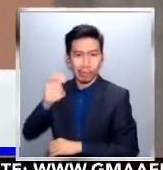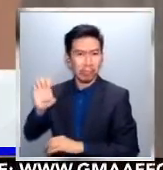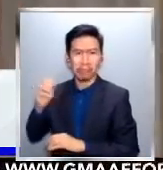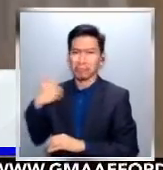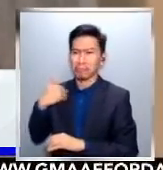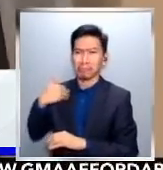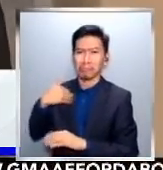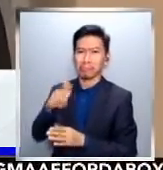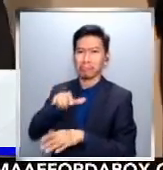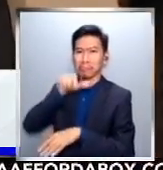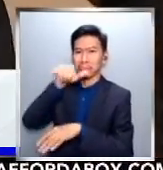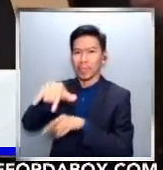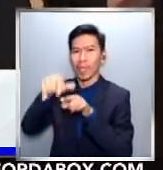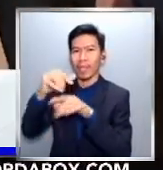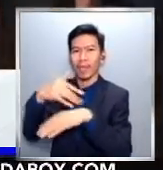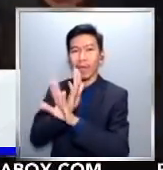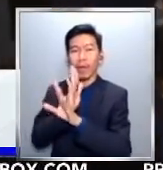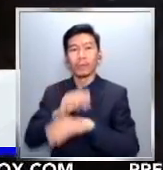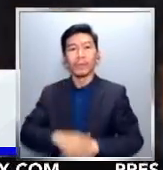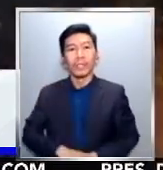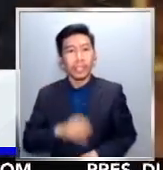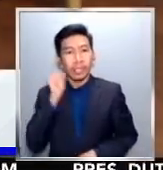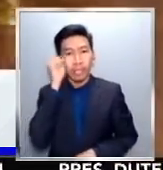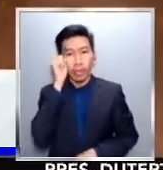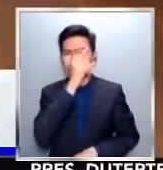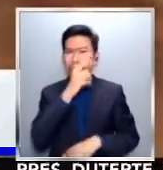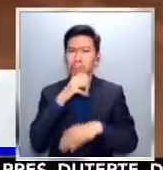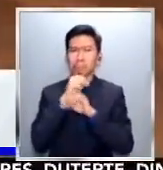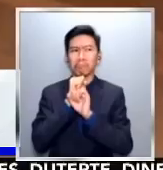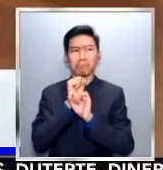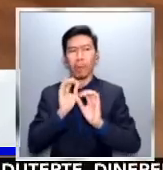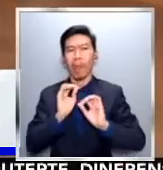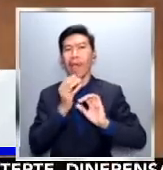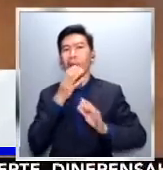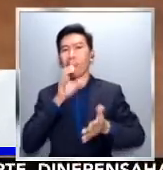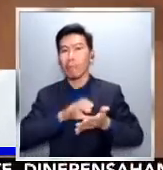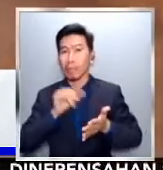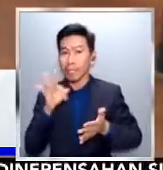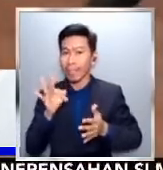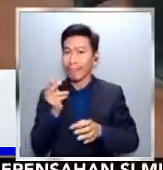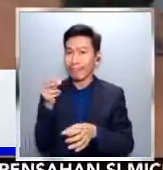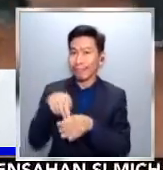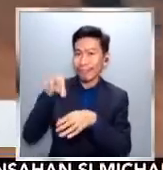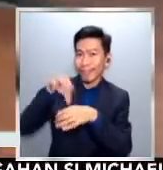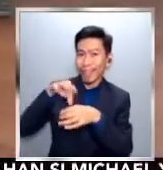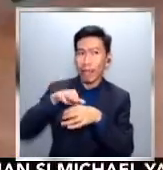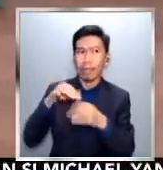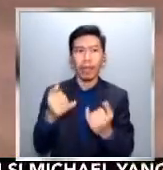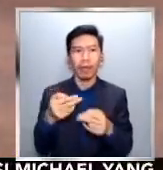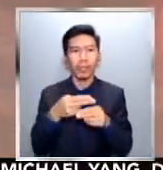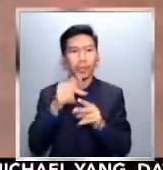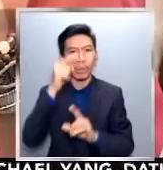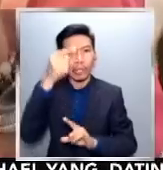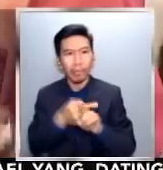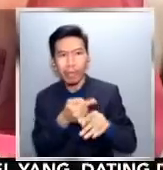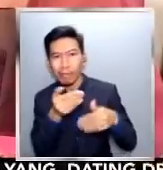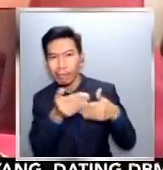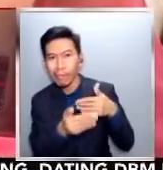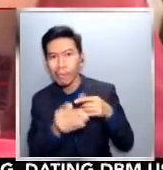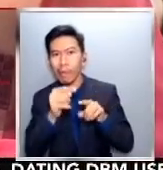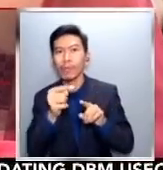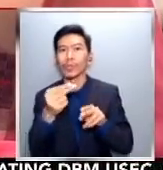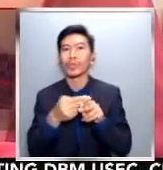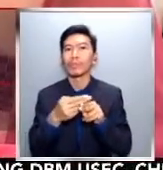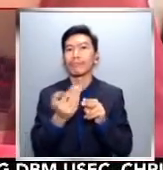kung may desisyon na siya kung tatakbo siyang pangulo ngayong may lampas isang buwan na lamang bago ang filing ng candidacy sa Oktubre. Tugon naman